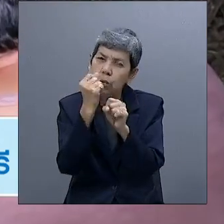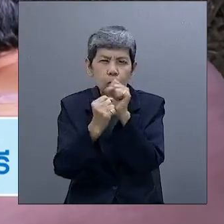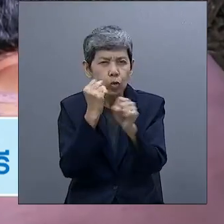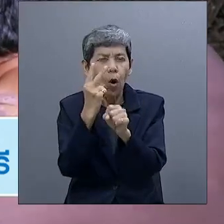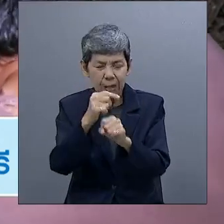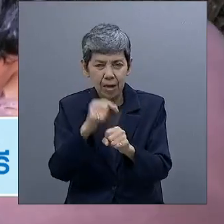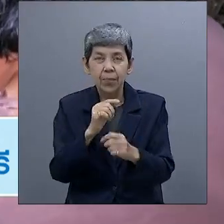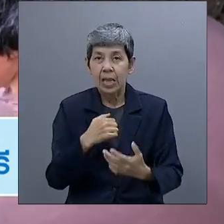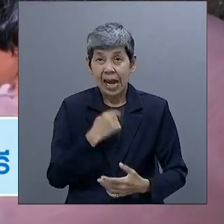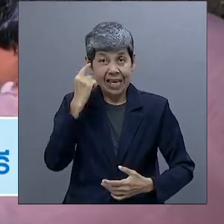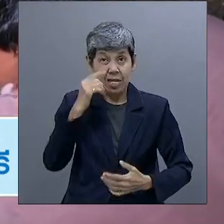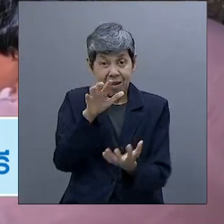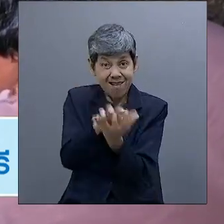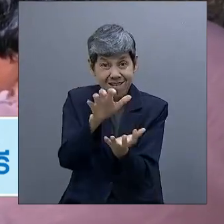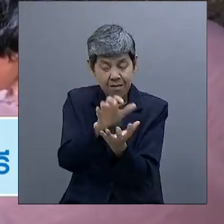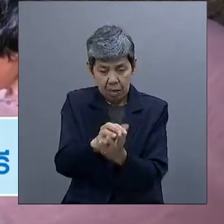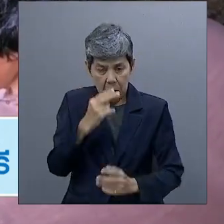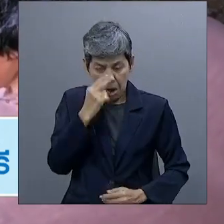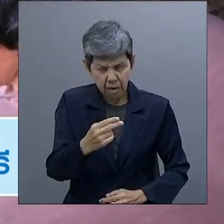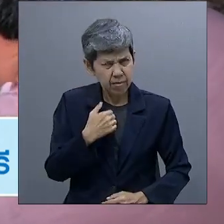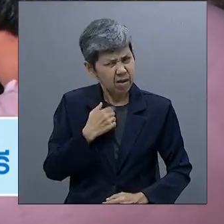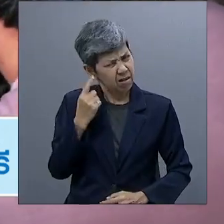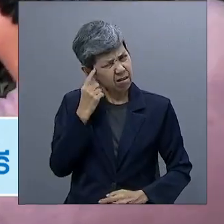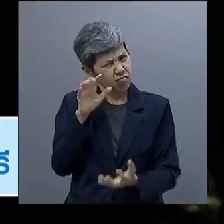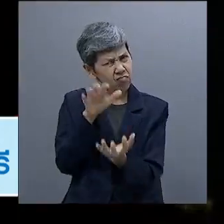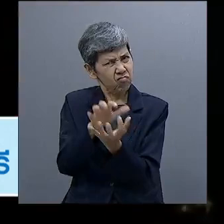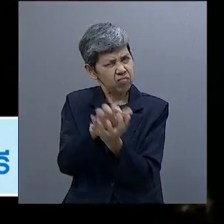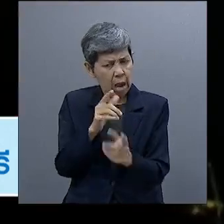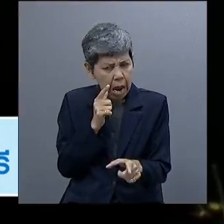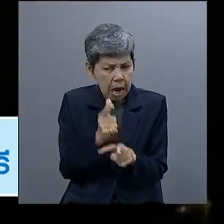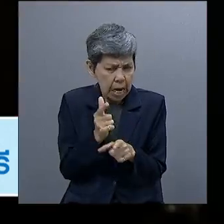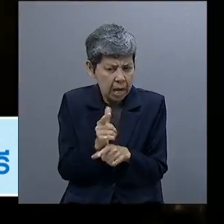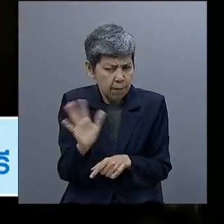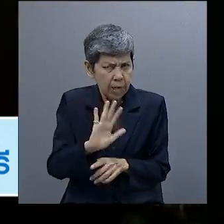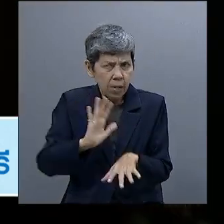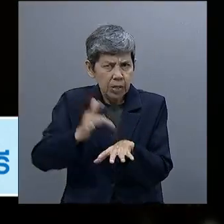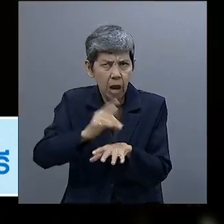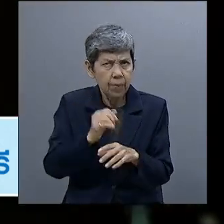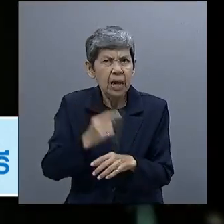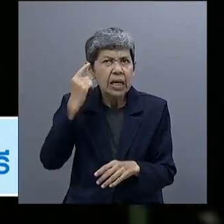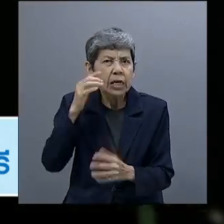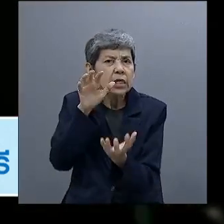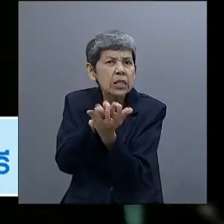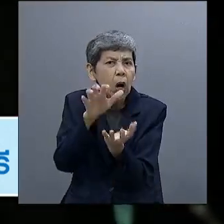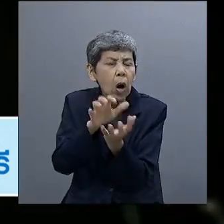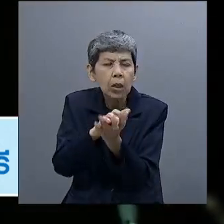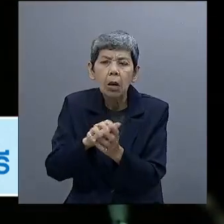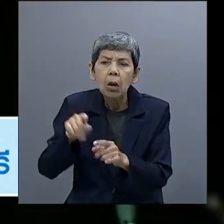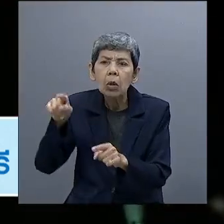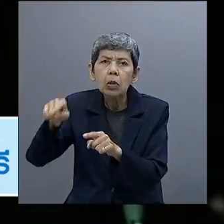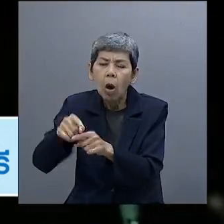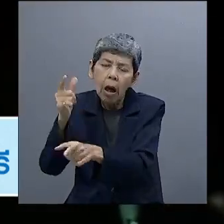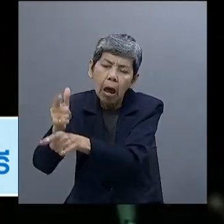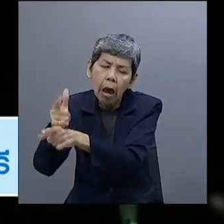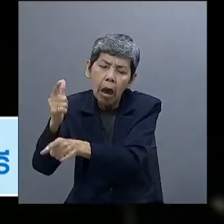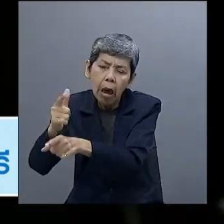ระเข้ในครั้งนี้นะคะเจ้าหน้าที่เขาบอกว่าเอ๊ะไม่ใช่จระเข้ที่เลี้ยงตามธรรมชาตินะอาจจะเป็นจระเข้ที่หลุดมาจากการเลี้ย